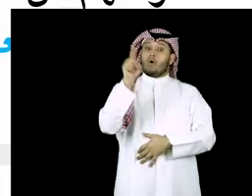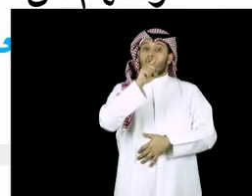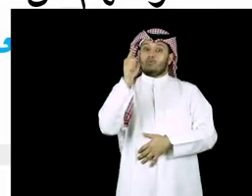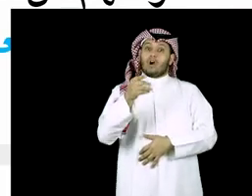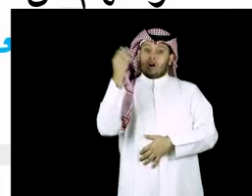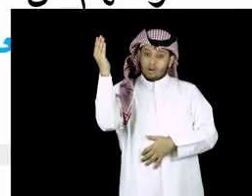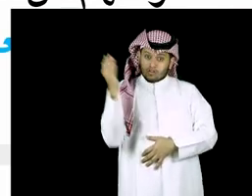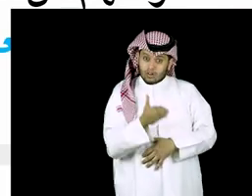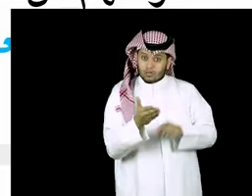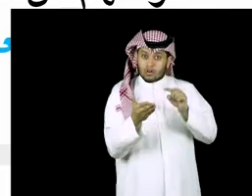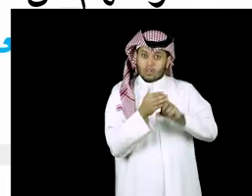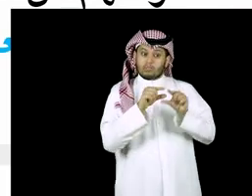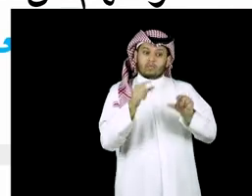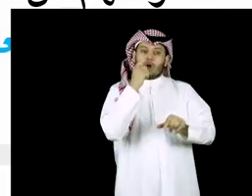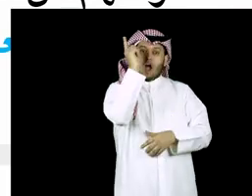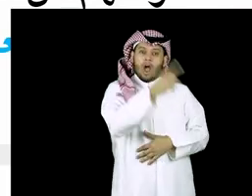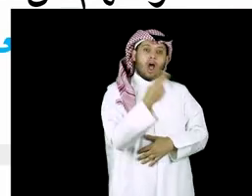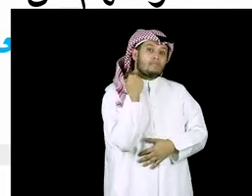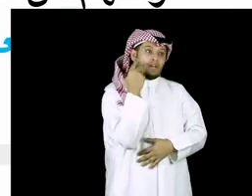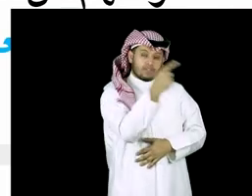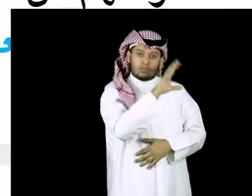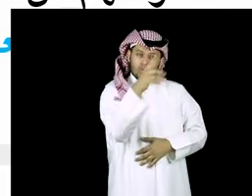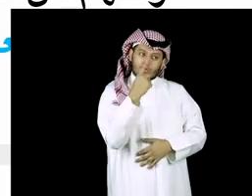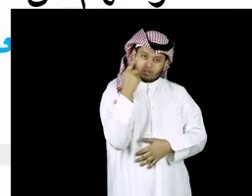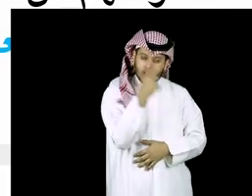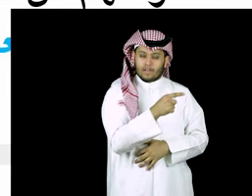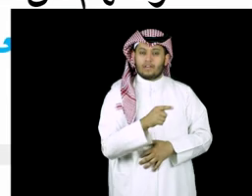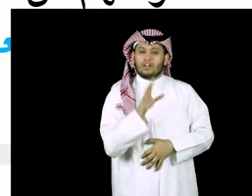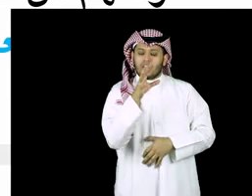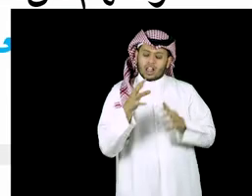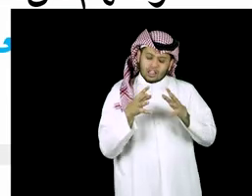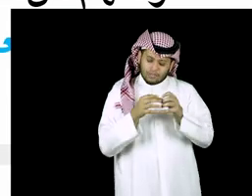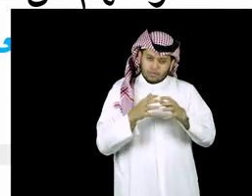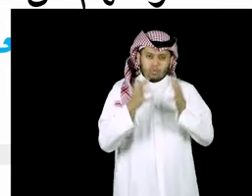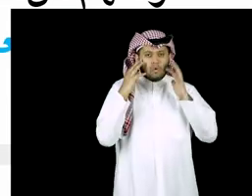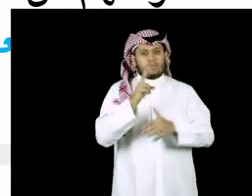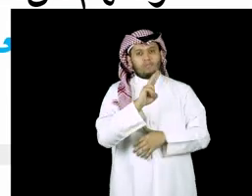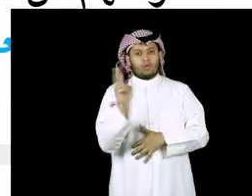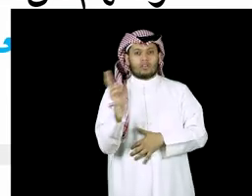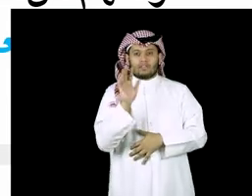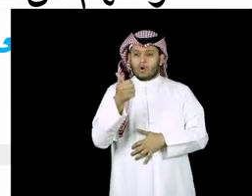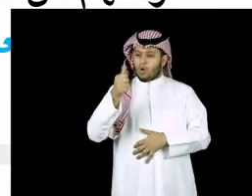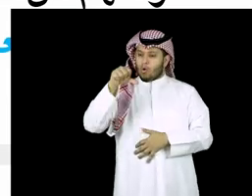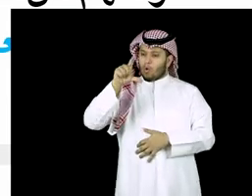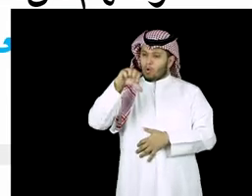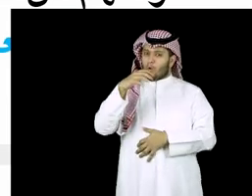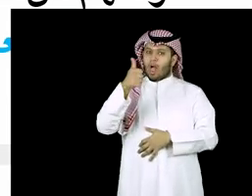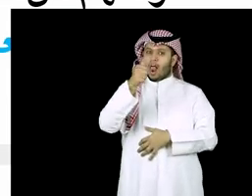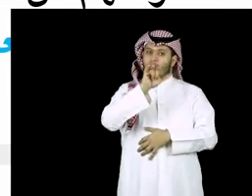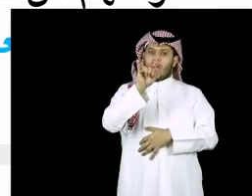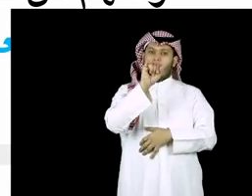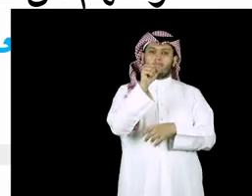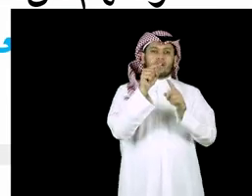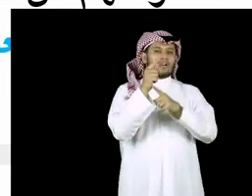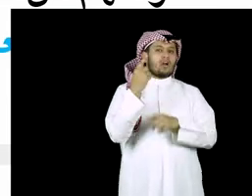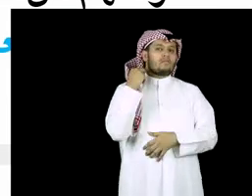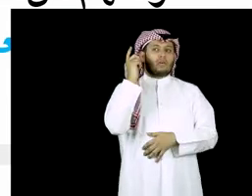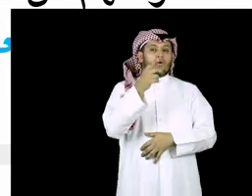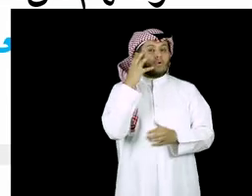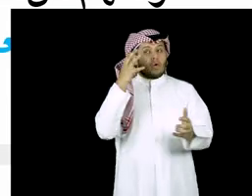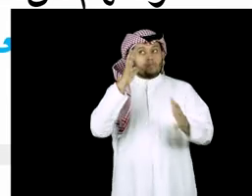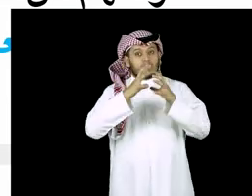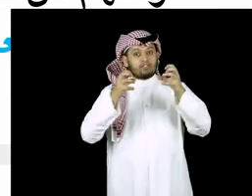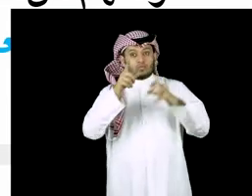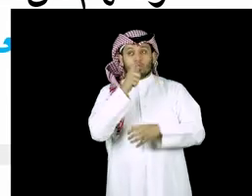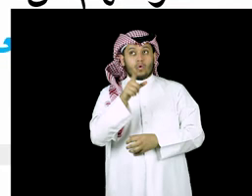الرسول وأولي الأمر منكم. واختلف المفسرون في معنى أولي الأمر في الآية الواردة، فمنهم من